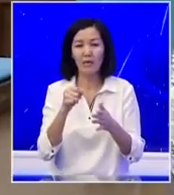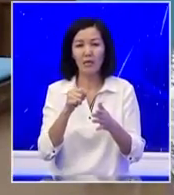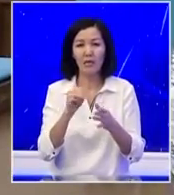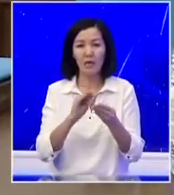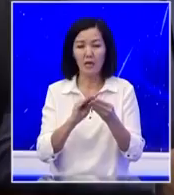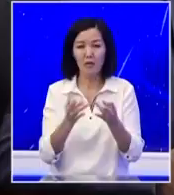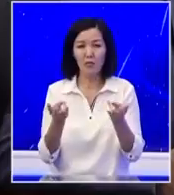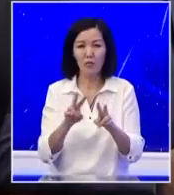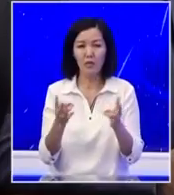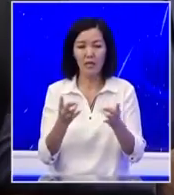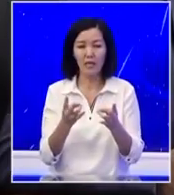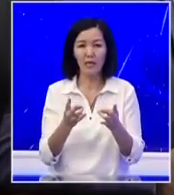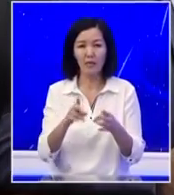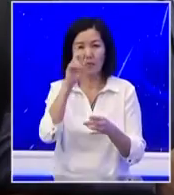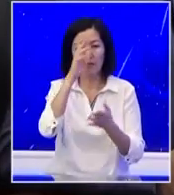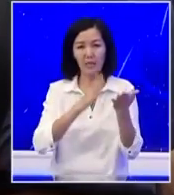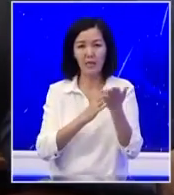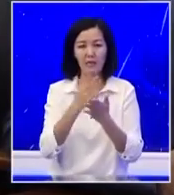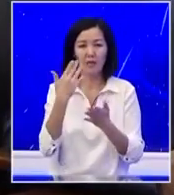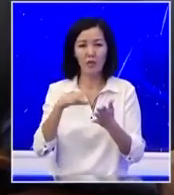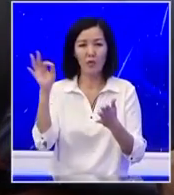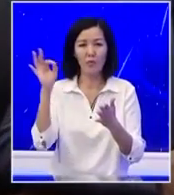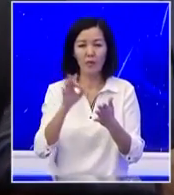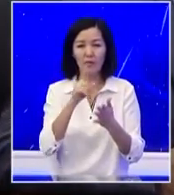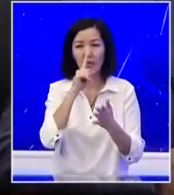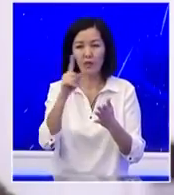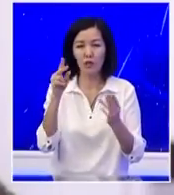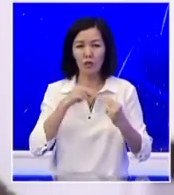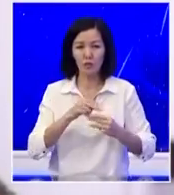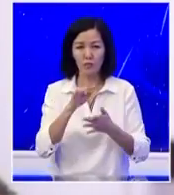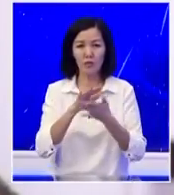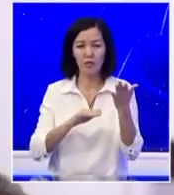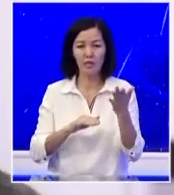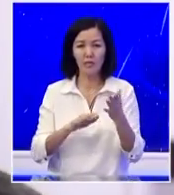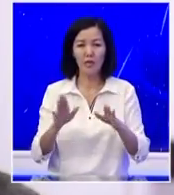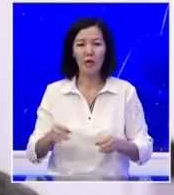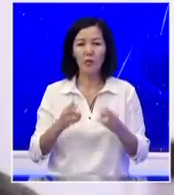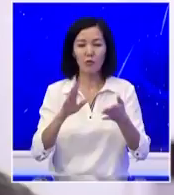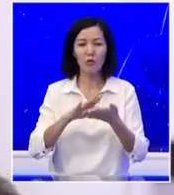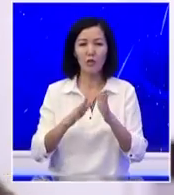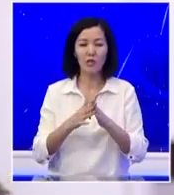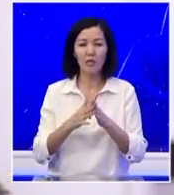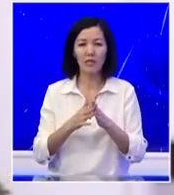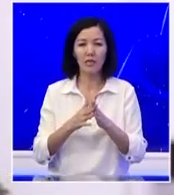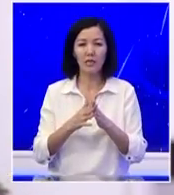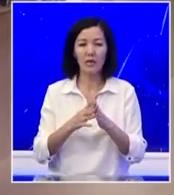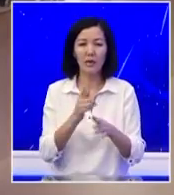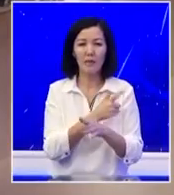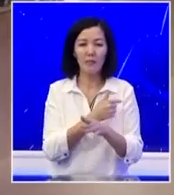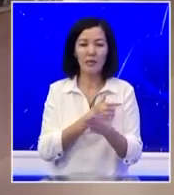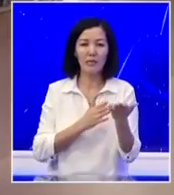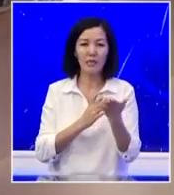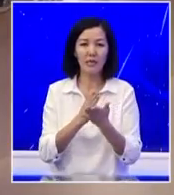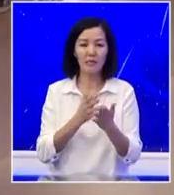действовать по ситуации. Мемлекет қызметкерлерінің 50%-ы әзірге қашықтықтан жұмысын жалғастырады. Төтенше жағдайда етене жұмыс істеген медицина